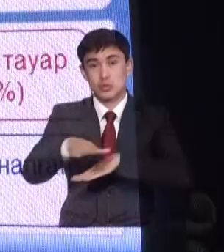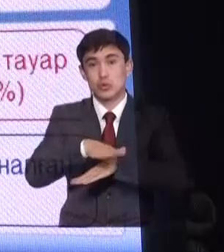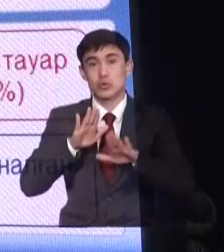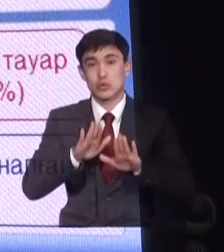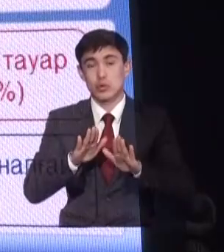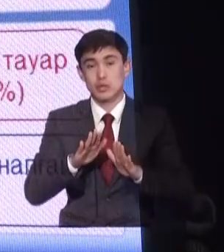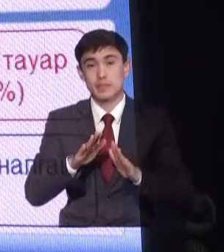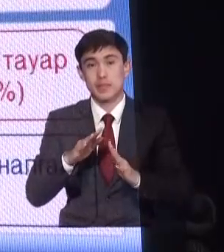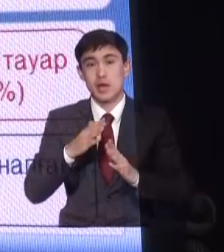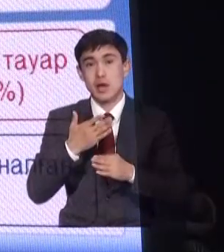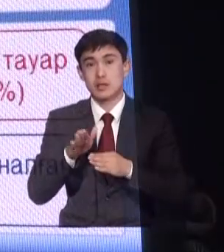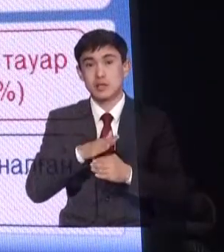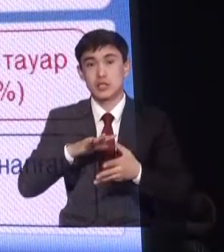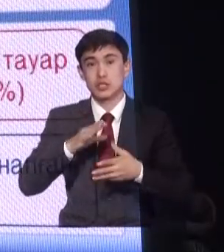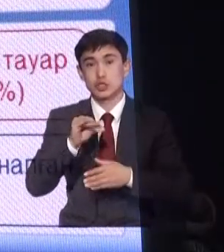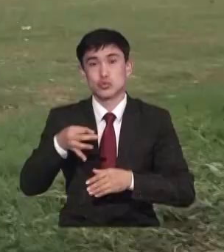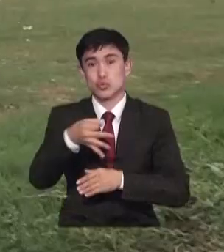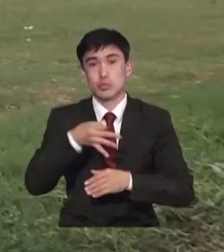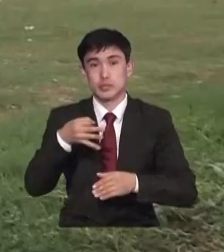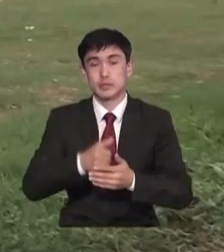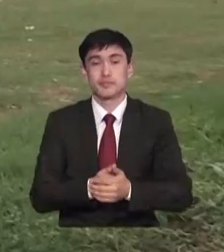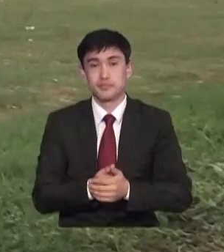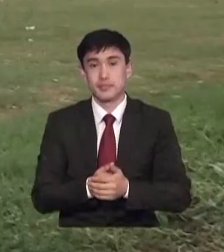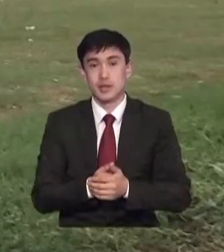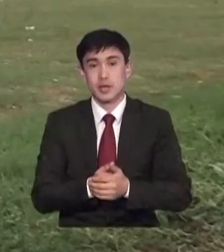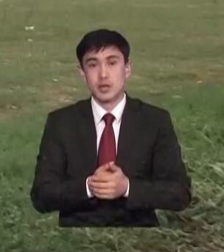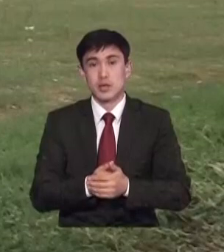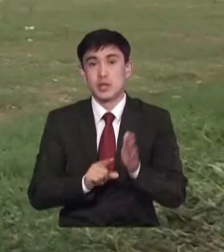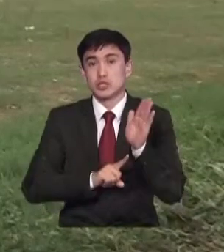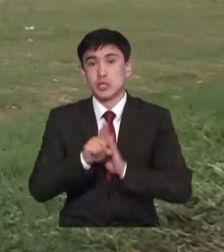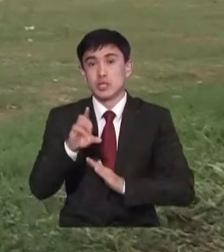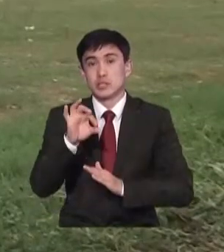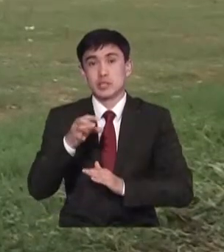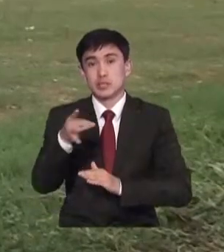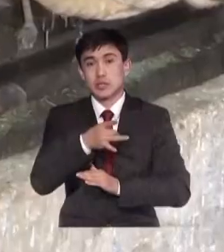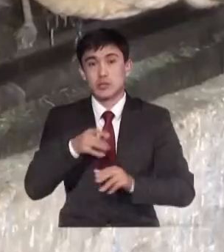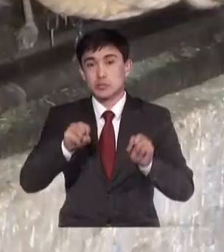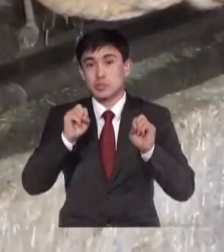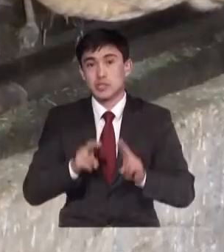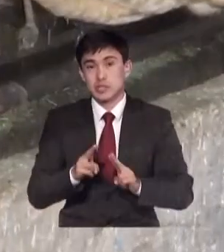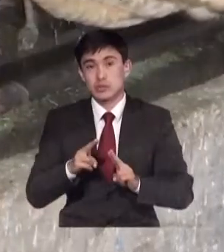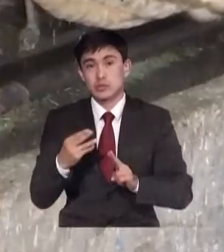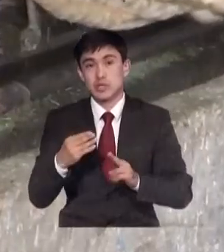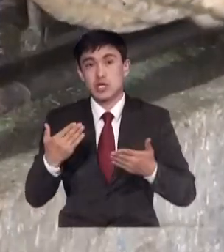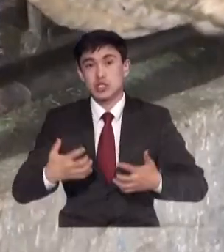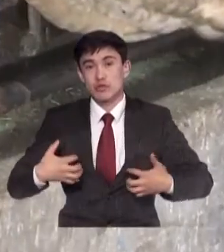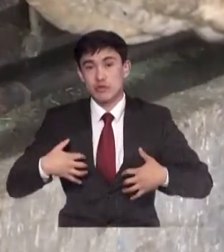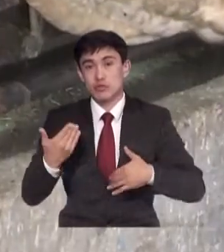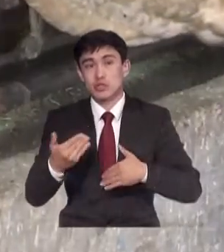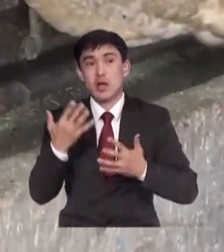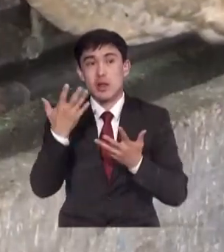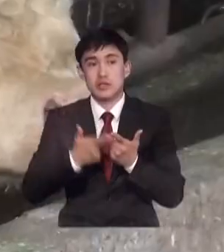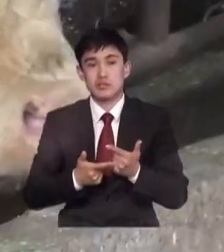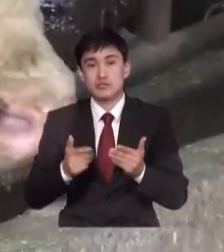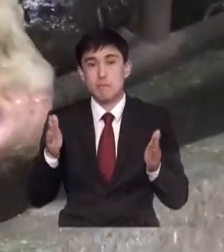только отдельно взятых ЖТСУской области. Несмотря на то, что изначально Сарканский район специализируется на животноводстве,